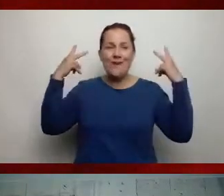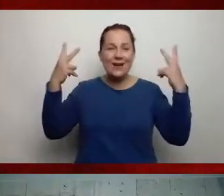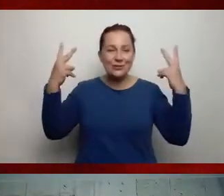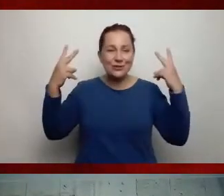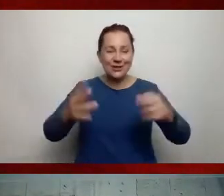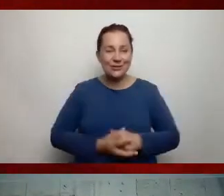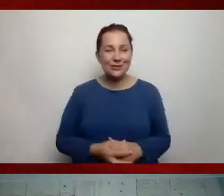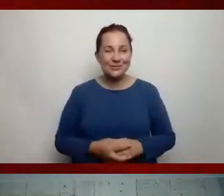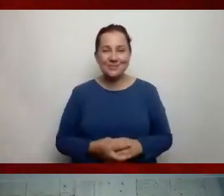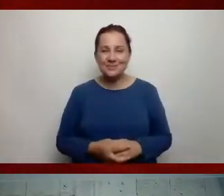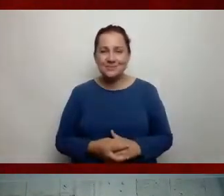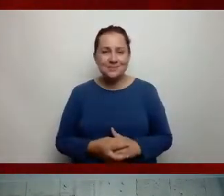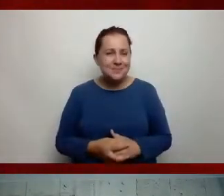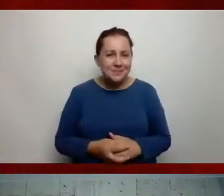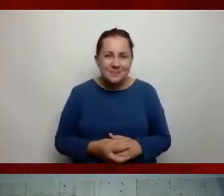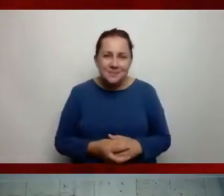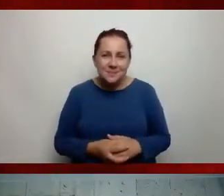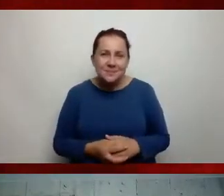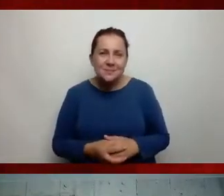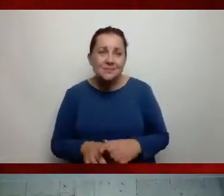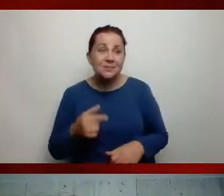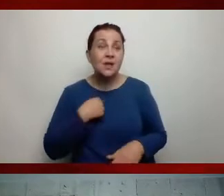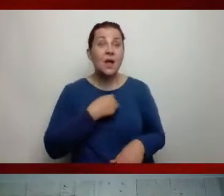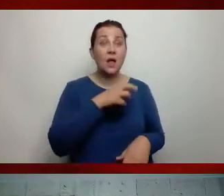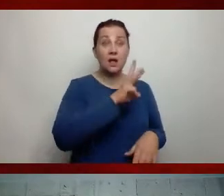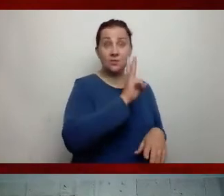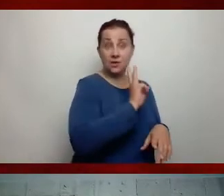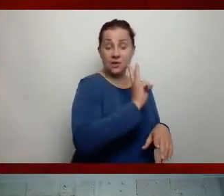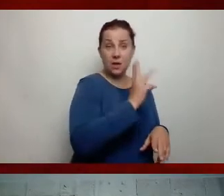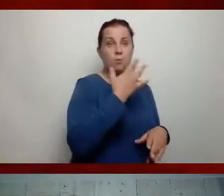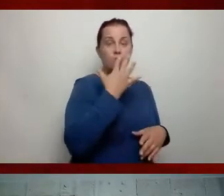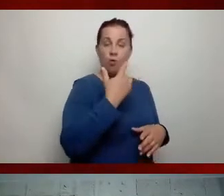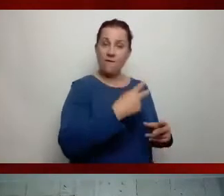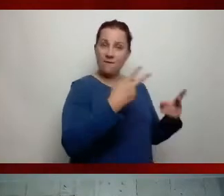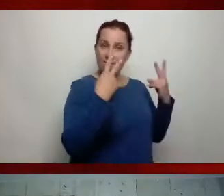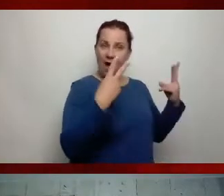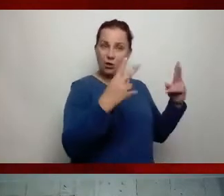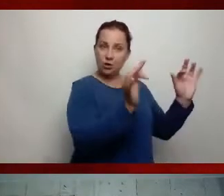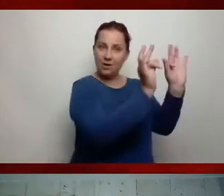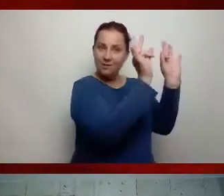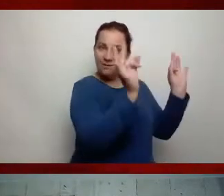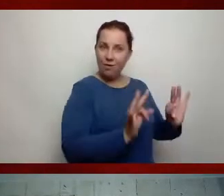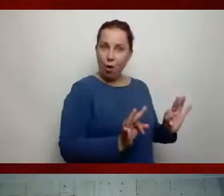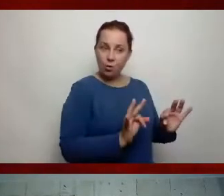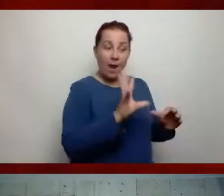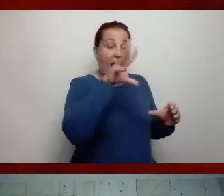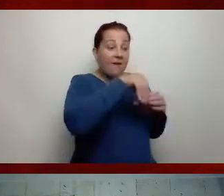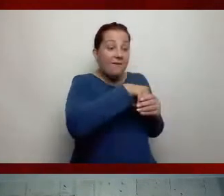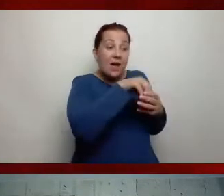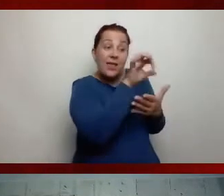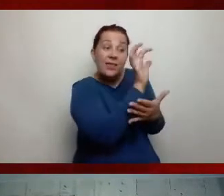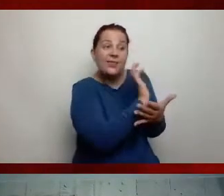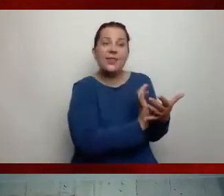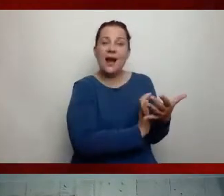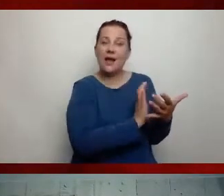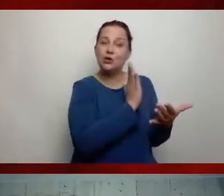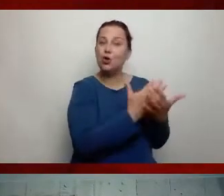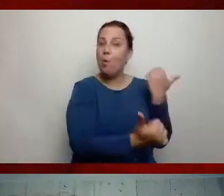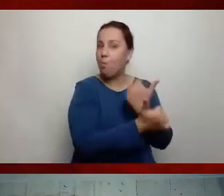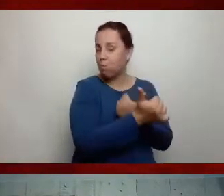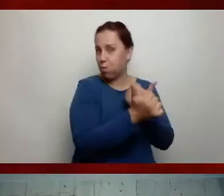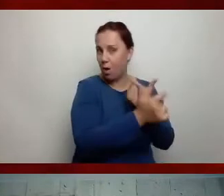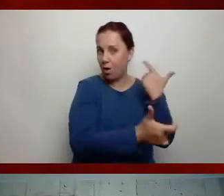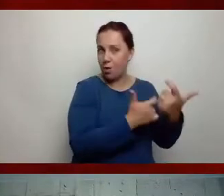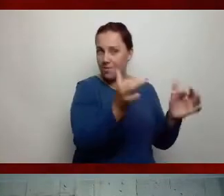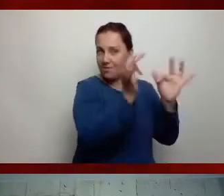forma. Witkacy, według Witkacego forma jest ważniejsza, treść jest tylko pretekstem do formy. No